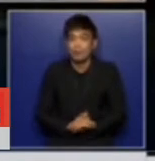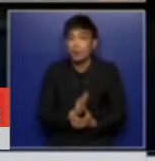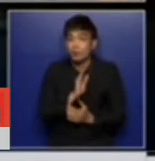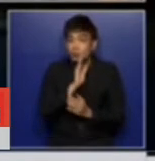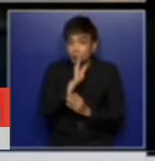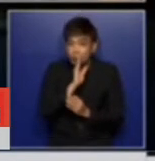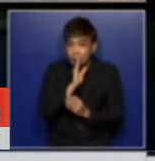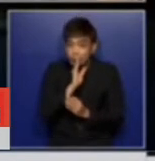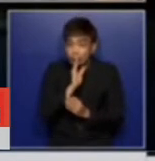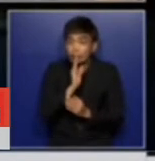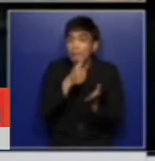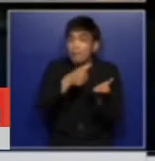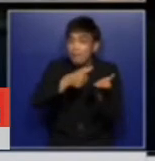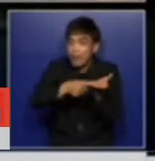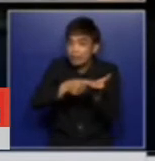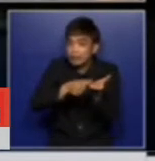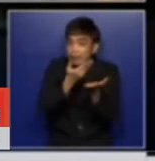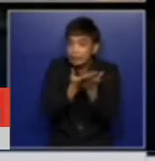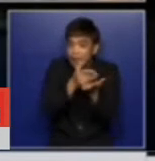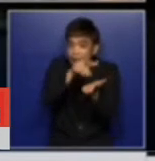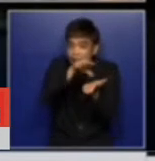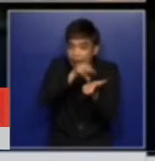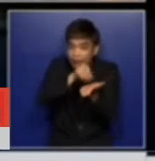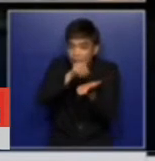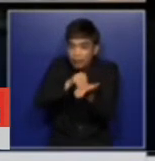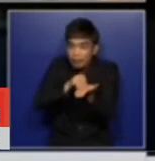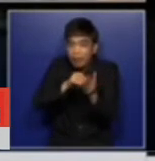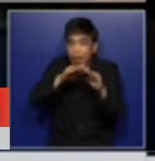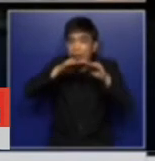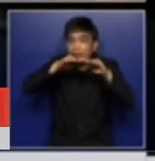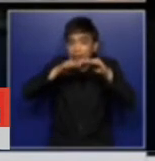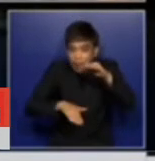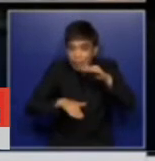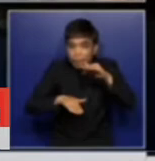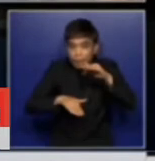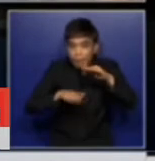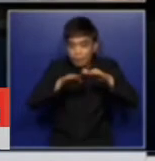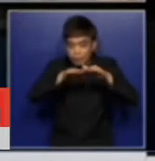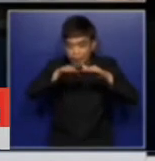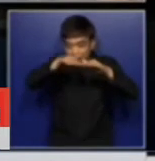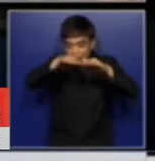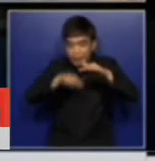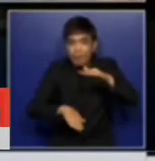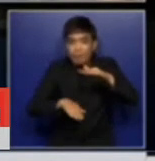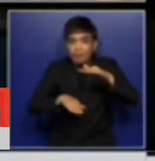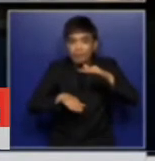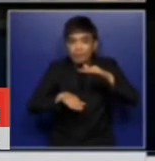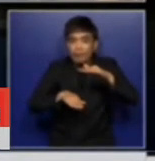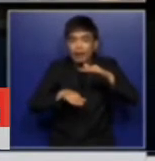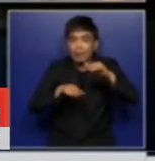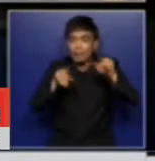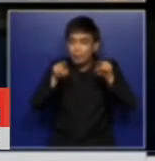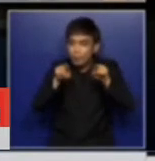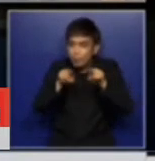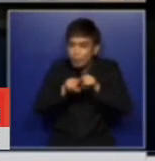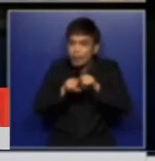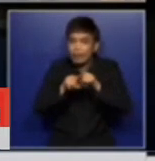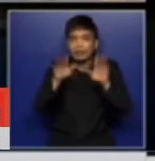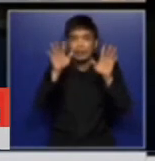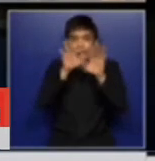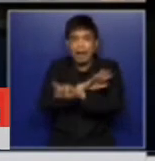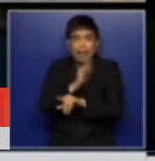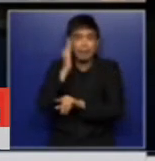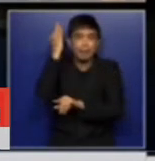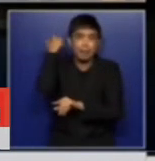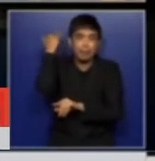จัดเก็บภาษีเนี่ยมันเก็บภาษีได้ต่ำกว่าประมาณการเหมือนกับที่มันเกิดขึ้นหลังจากที่พลเอกประ